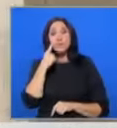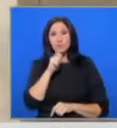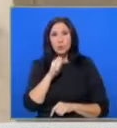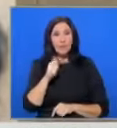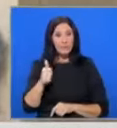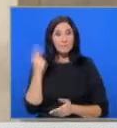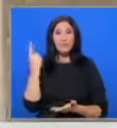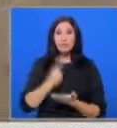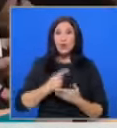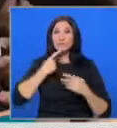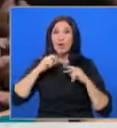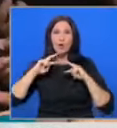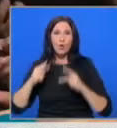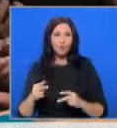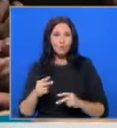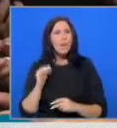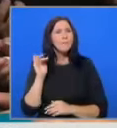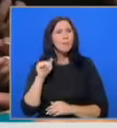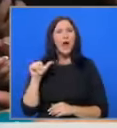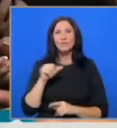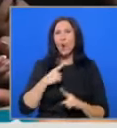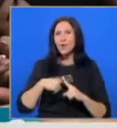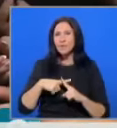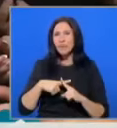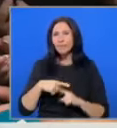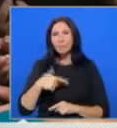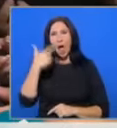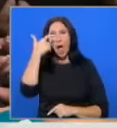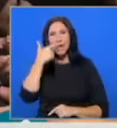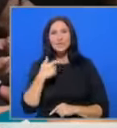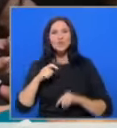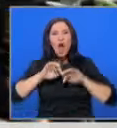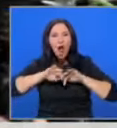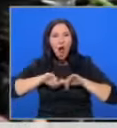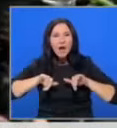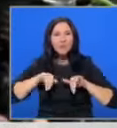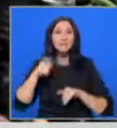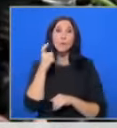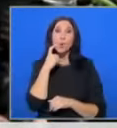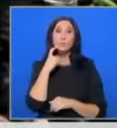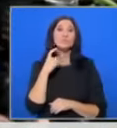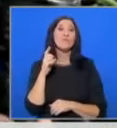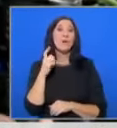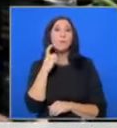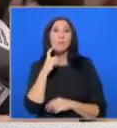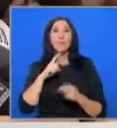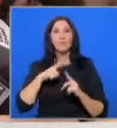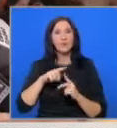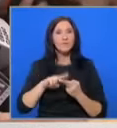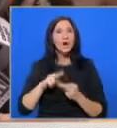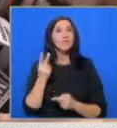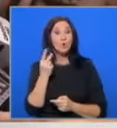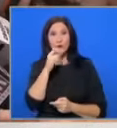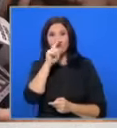БСП настоява за отговори. Бил ли Антон Хекимян лична картица на Бойко Борисов в БТВ? Втория важен въпрос също